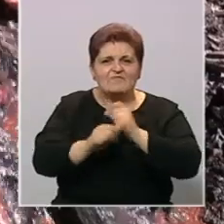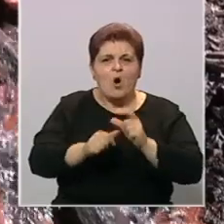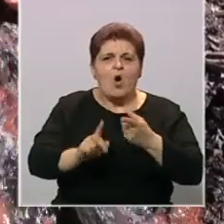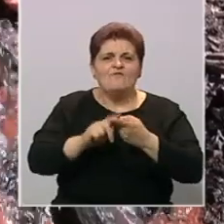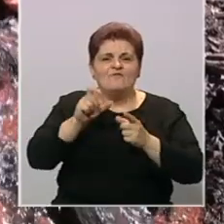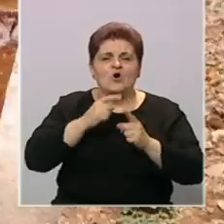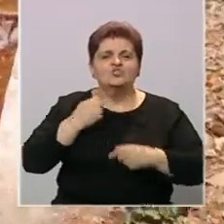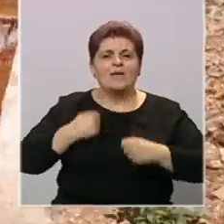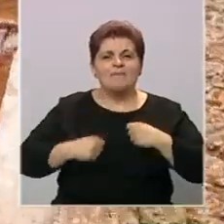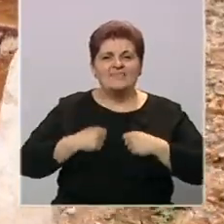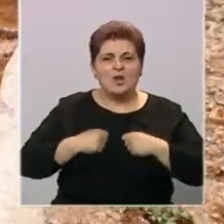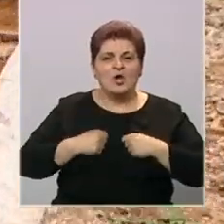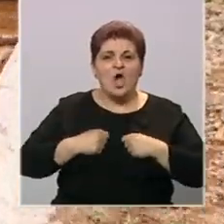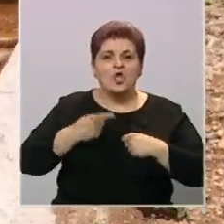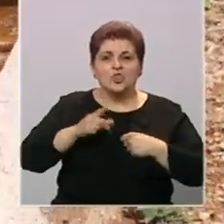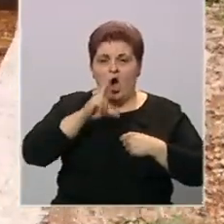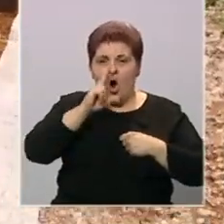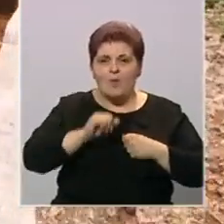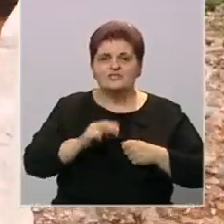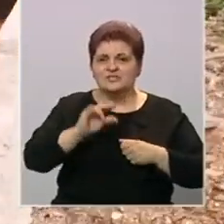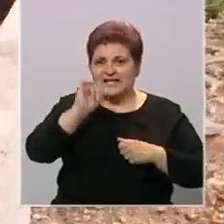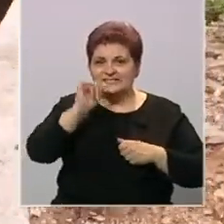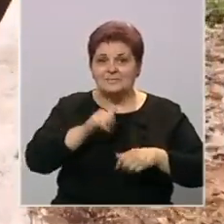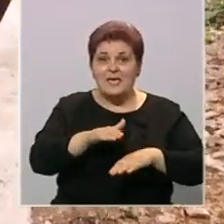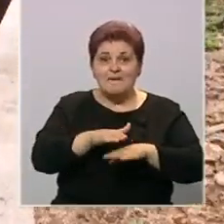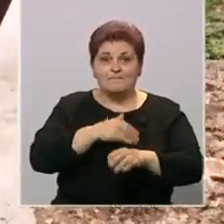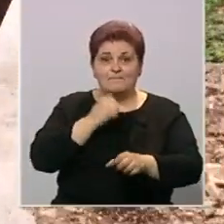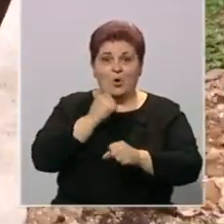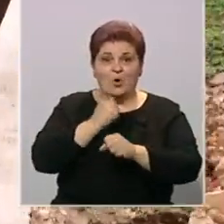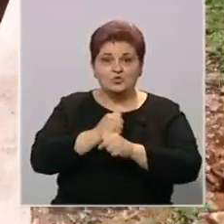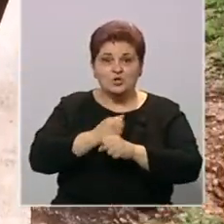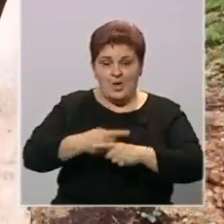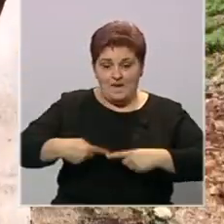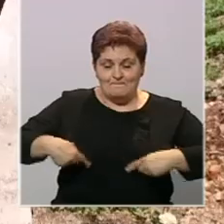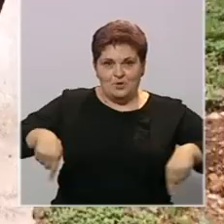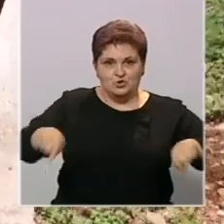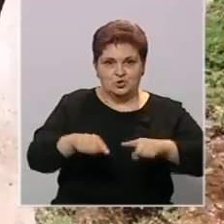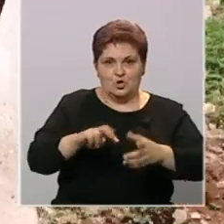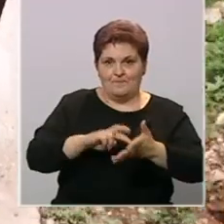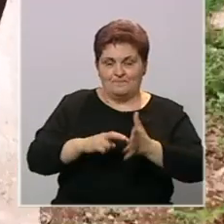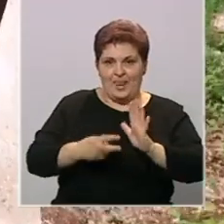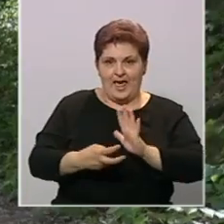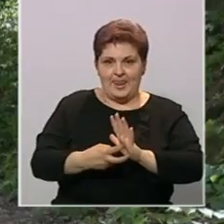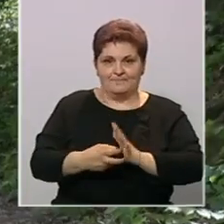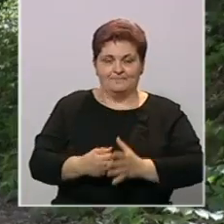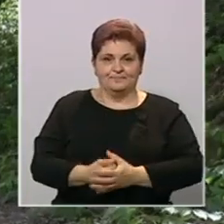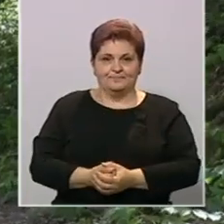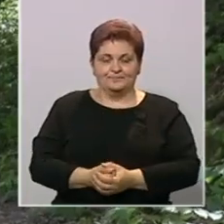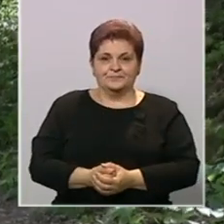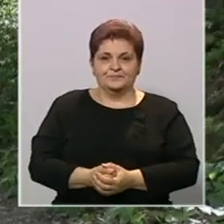u Foči i Banja Luci, dok će opština Srebrenica početi izradu prostornog plana.